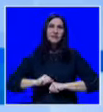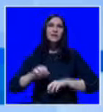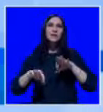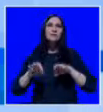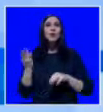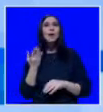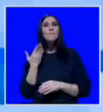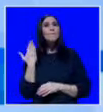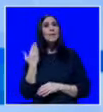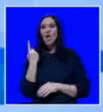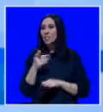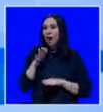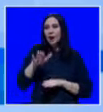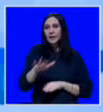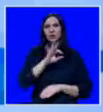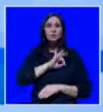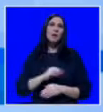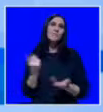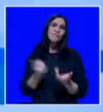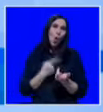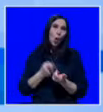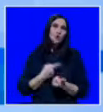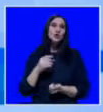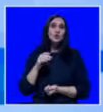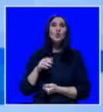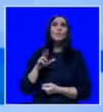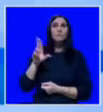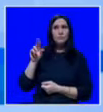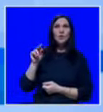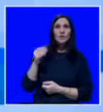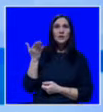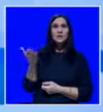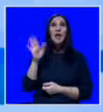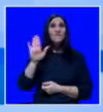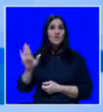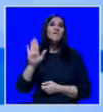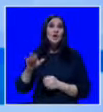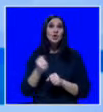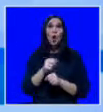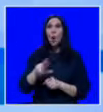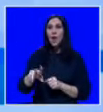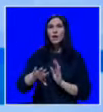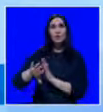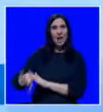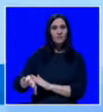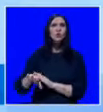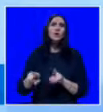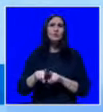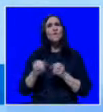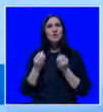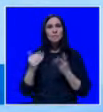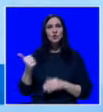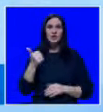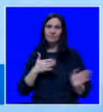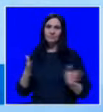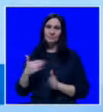от успеха и много често я споменавате и вие, и ваши колеги в левия спектър като възможен лидер. Аз не